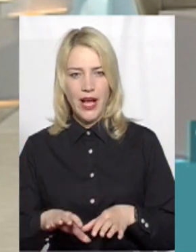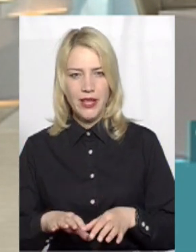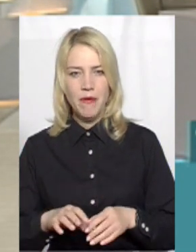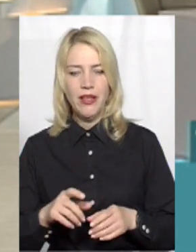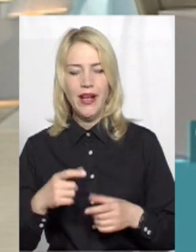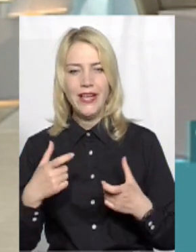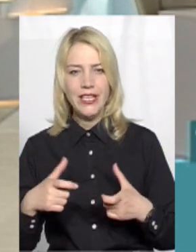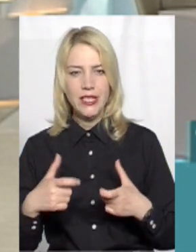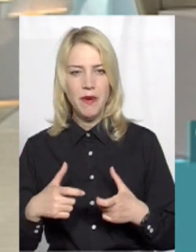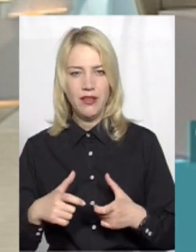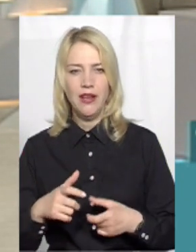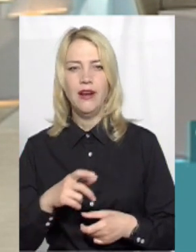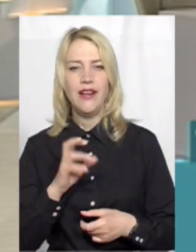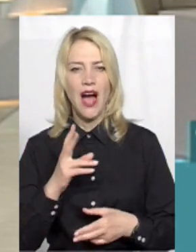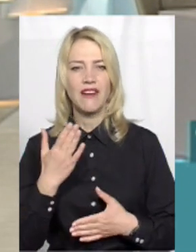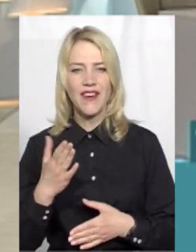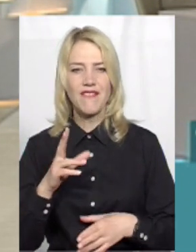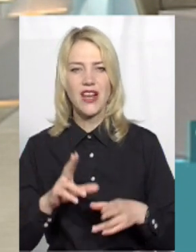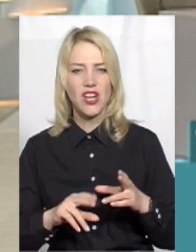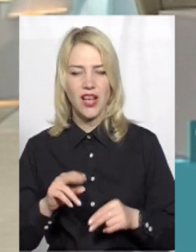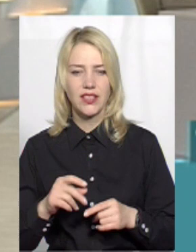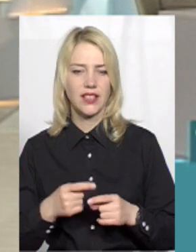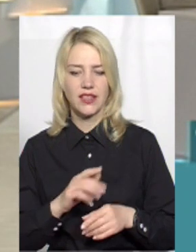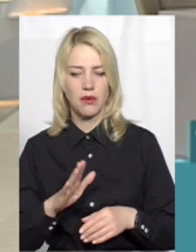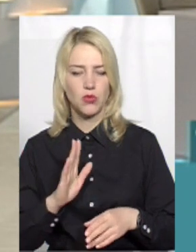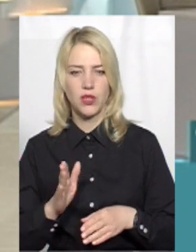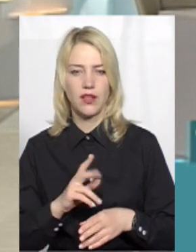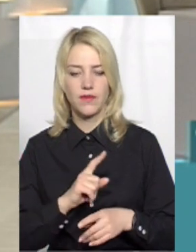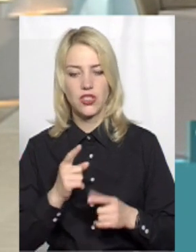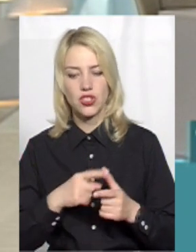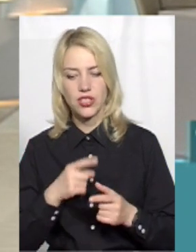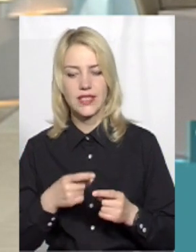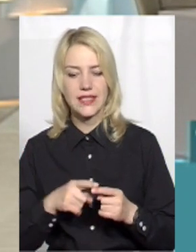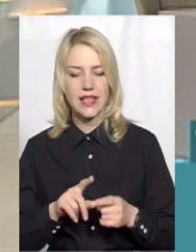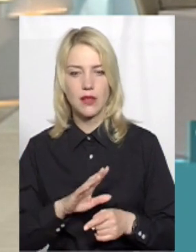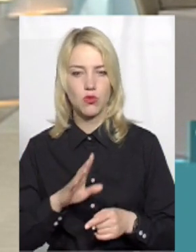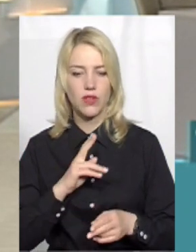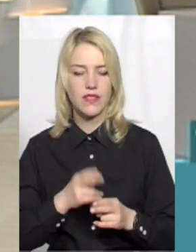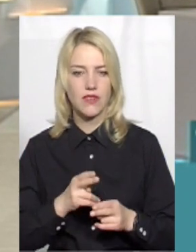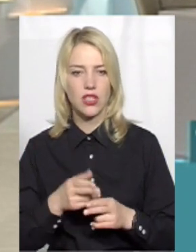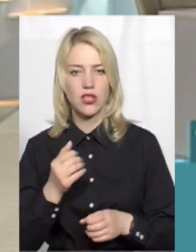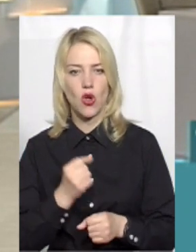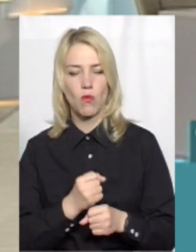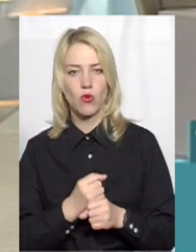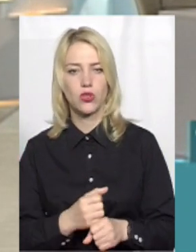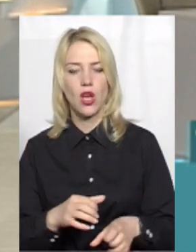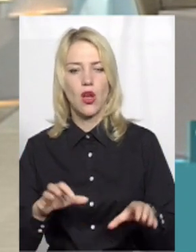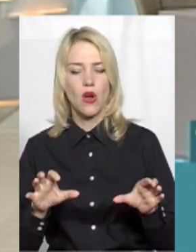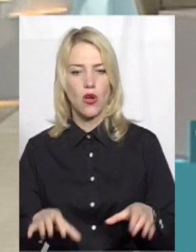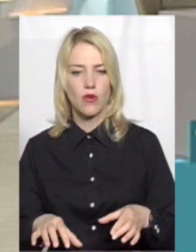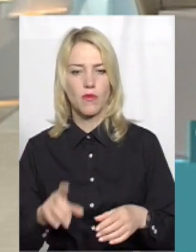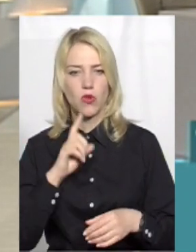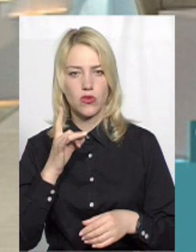складатимете іспити. Як ви гадаєте, це не буде мішати вашій роботі головою молодіжної ради? І навпаки, чи не